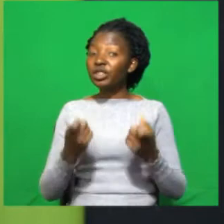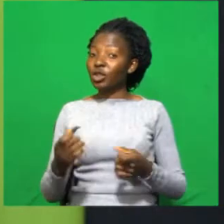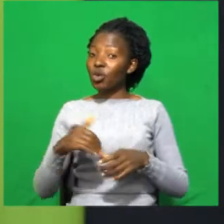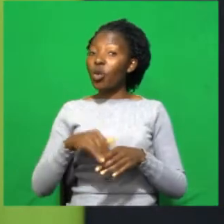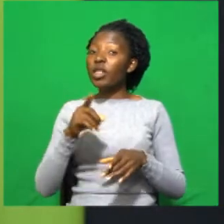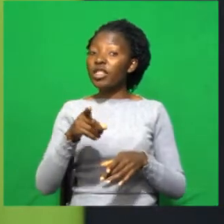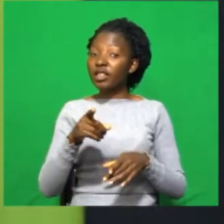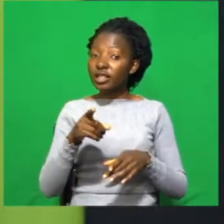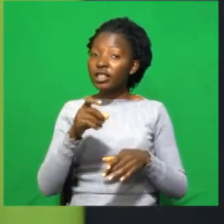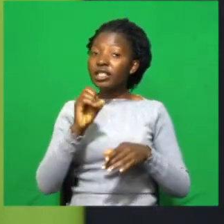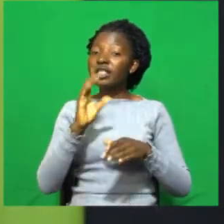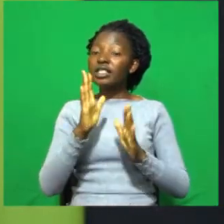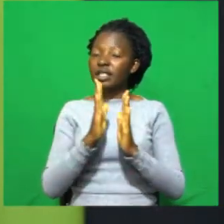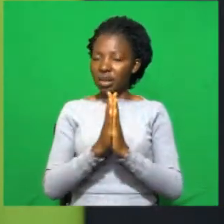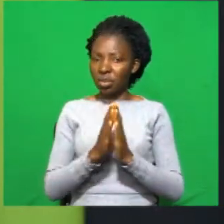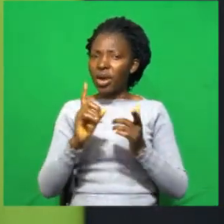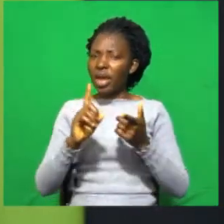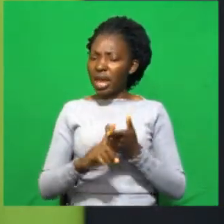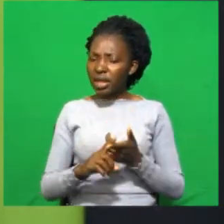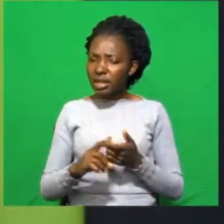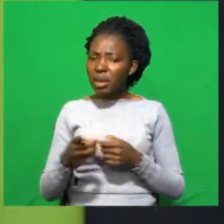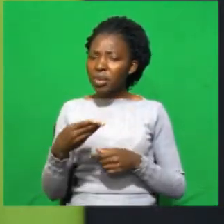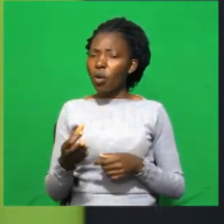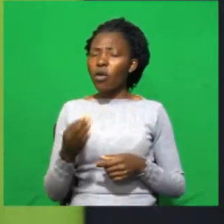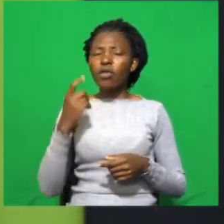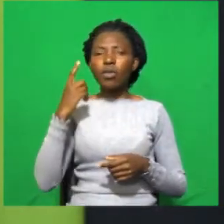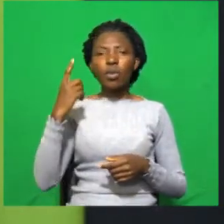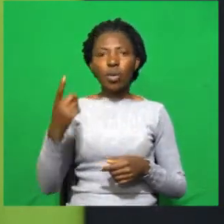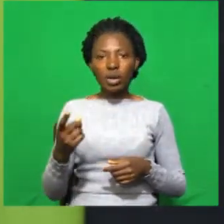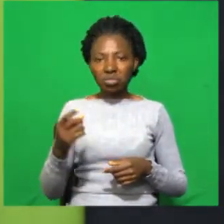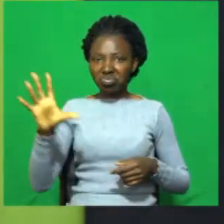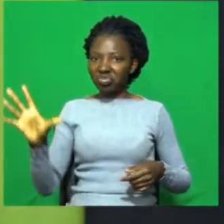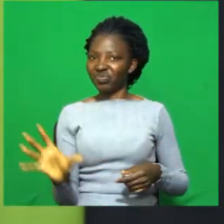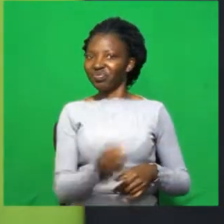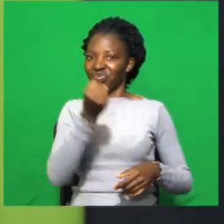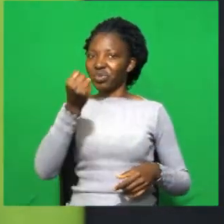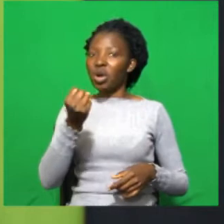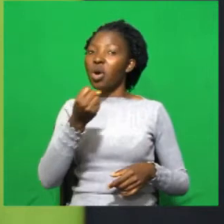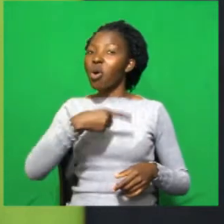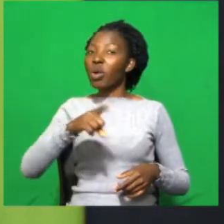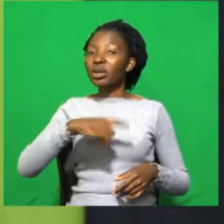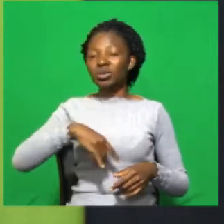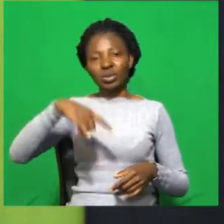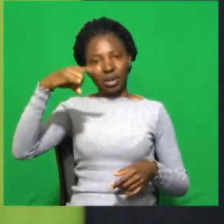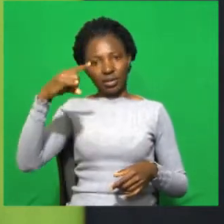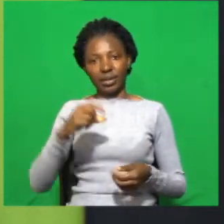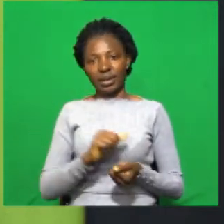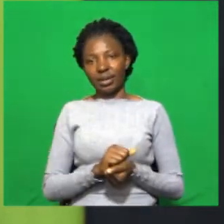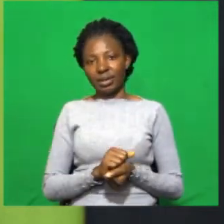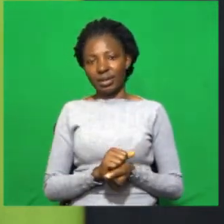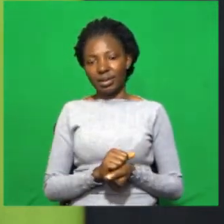Panguva iyoyo vatsvene vaMwari vachaitwa raptured, vachibvutwa voenda